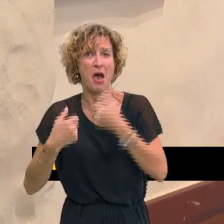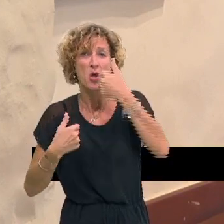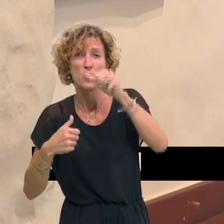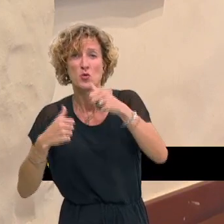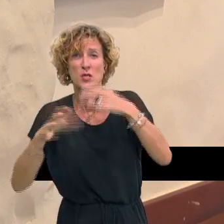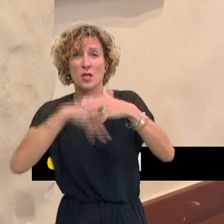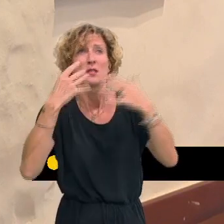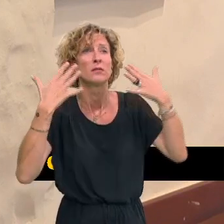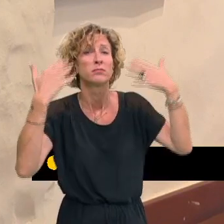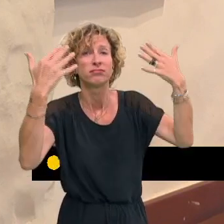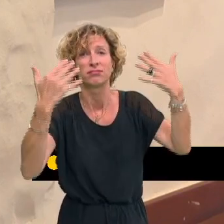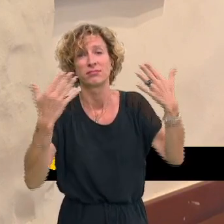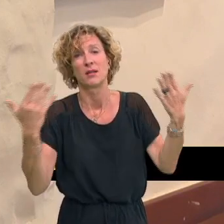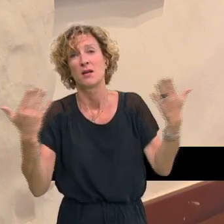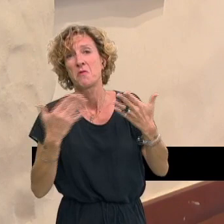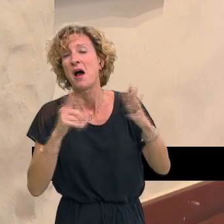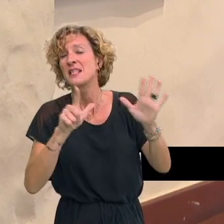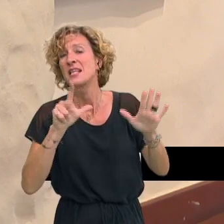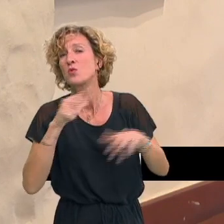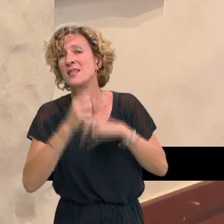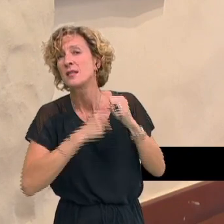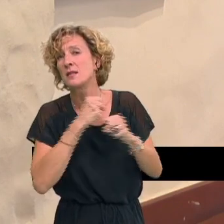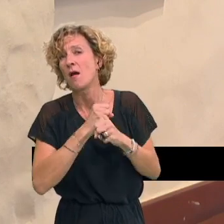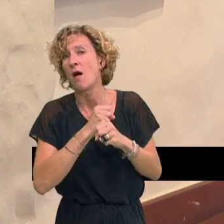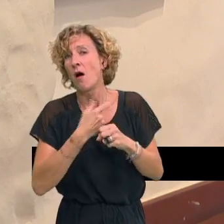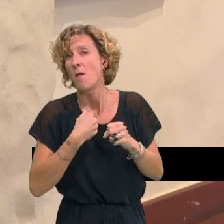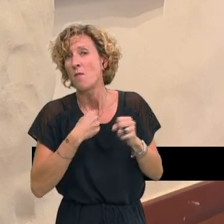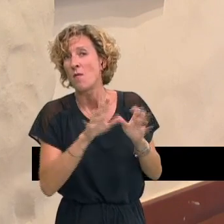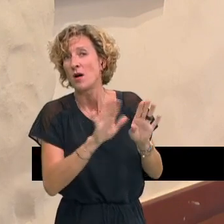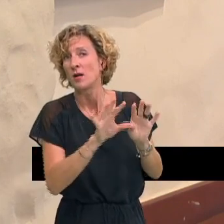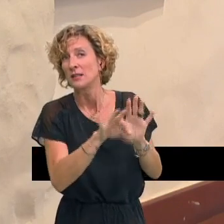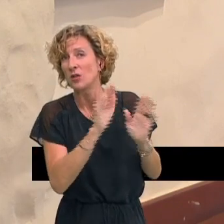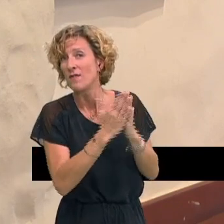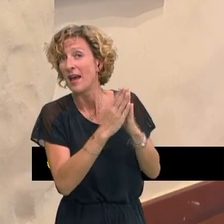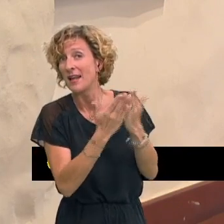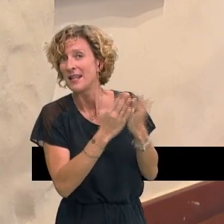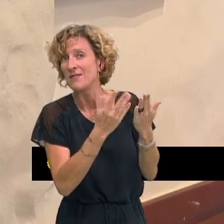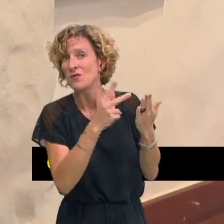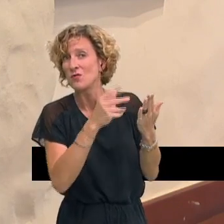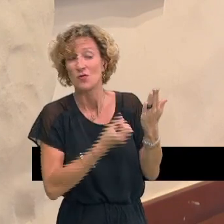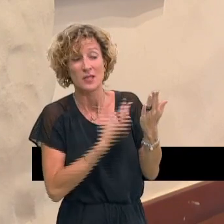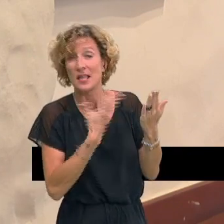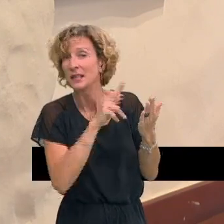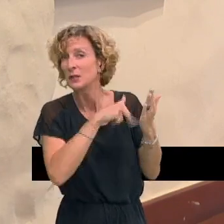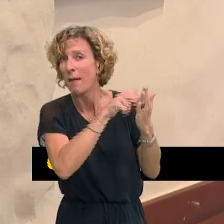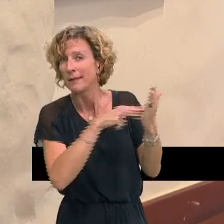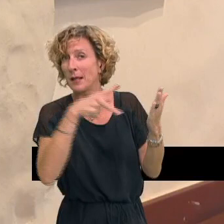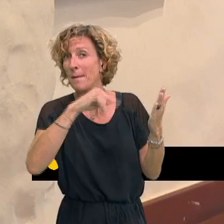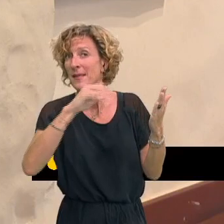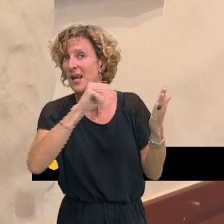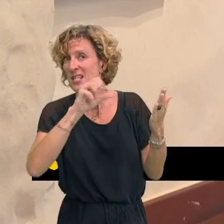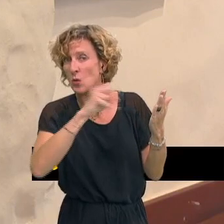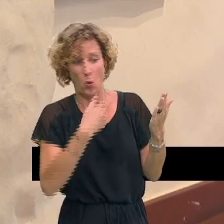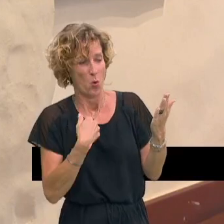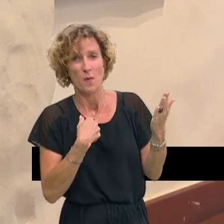peine. Donc, moi, je commence à 7-8 ans, j'ai copié beaucoup les livres sur Picasso, tout ça. Hein. Et après, j'ai grandi dedans, donc le fond de violence,